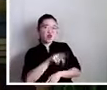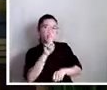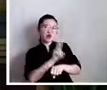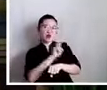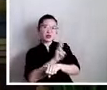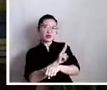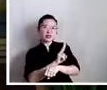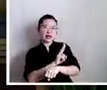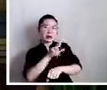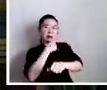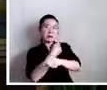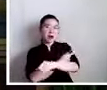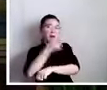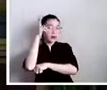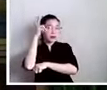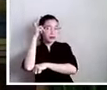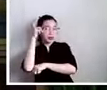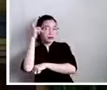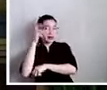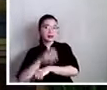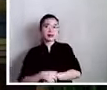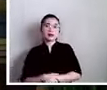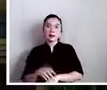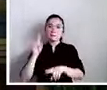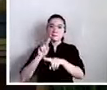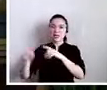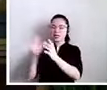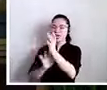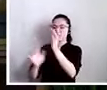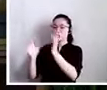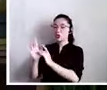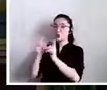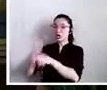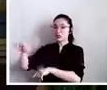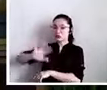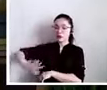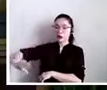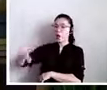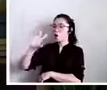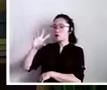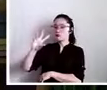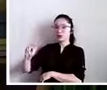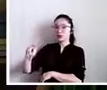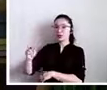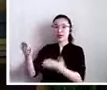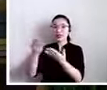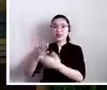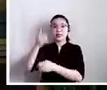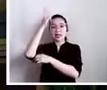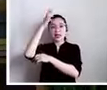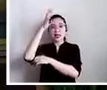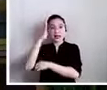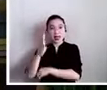for our brothers and sisters, kung kay baluka nga gihimo na nimo diha sa timos-timong pagbuhat sa